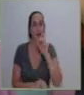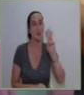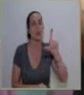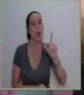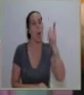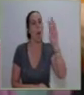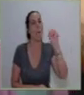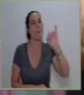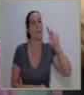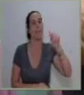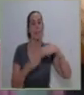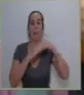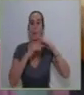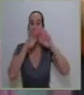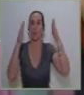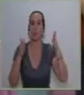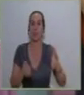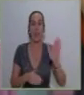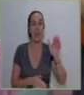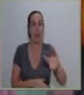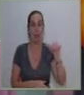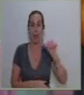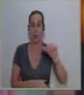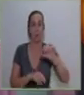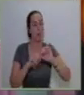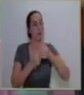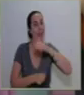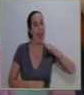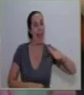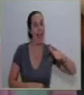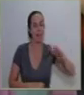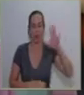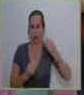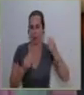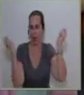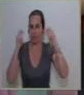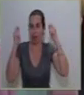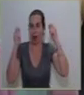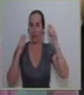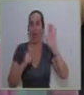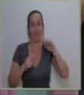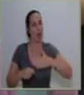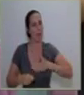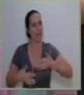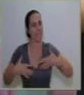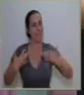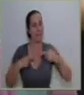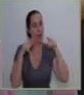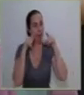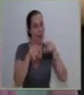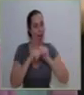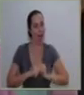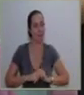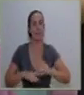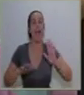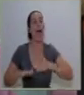שלומית בונה סוכה. וגם נואל ברקוביץ' משוברי גלים תהיה כאן. ועוד הרבה הפתעות, וגם חג סוכות שמח לך, אירמי.